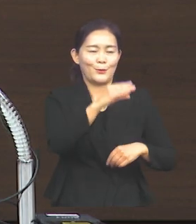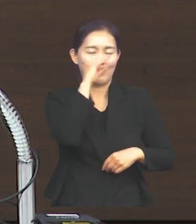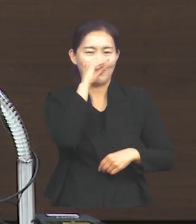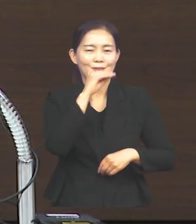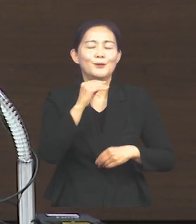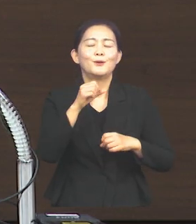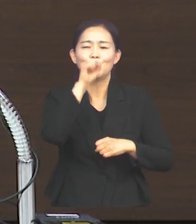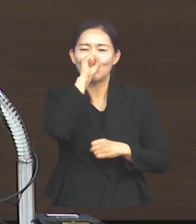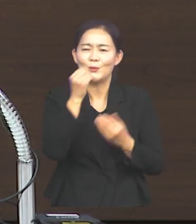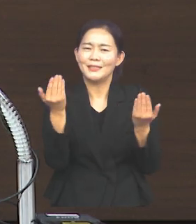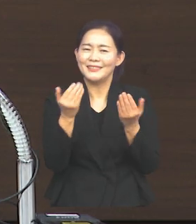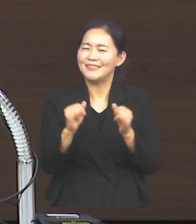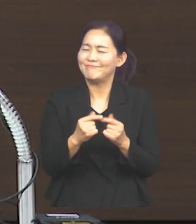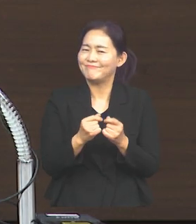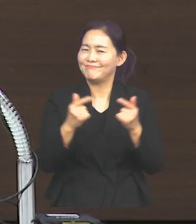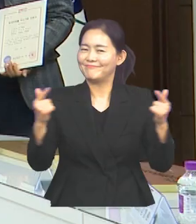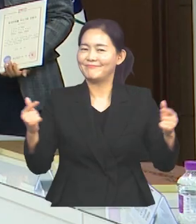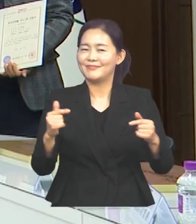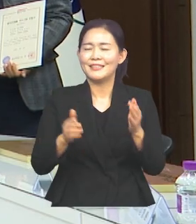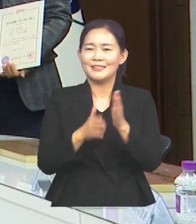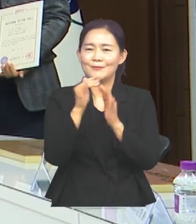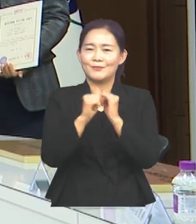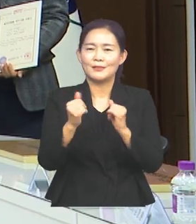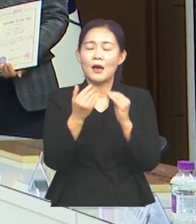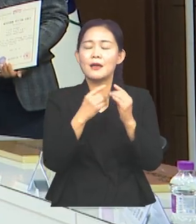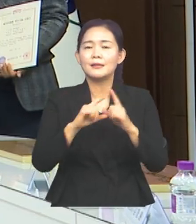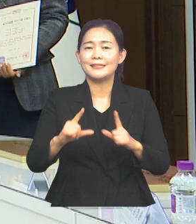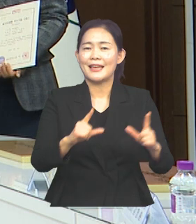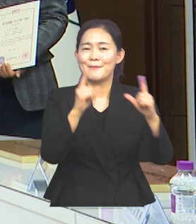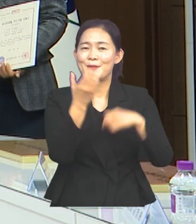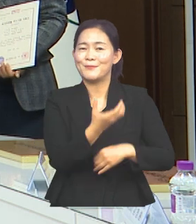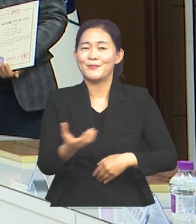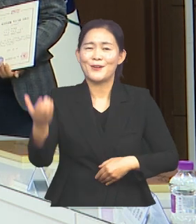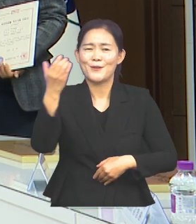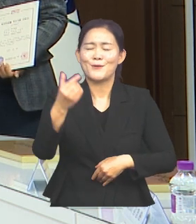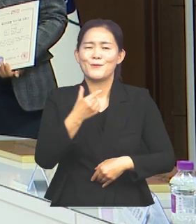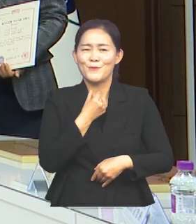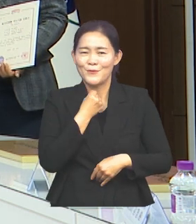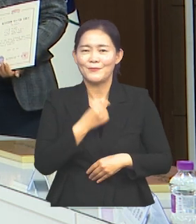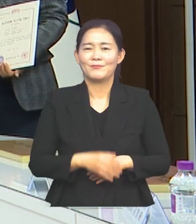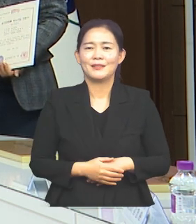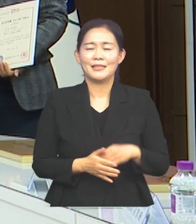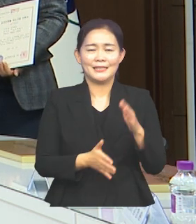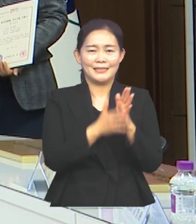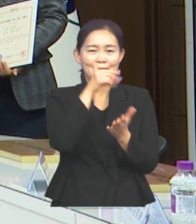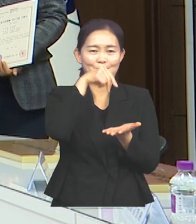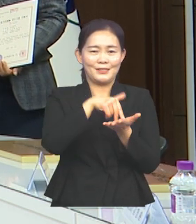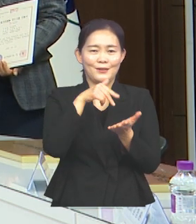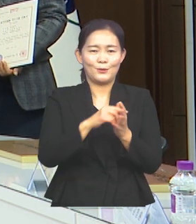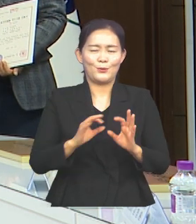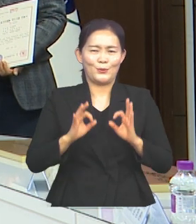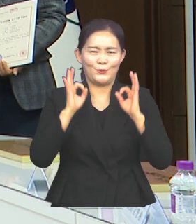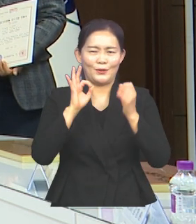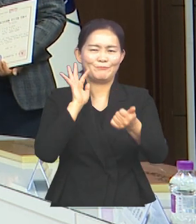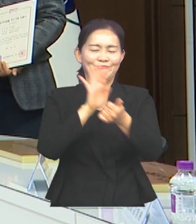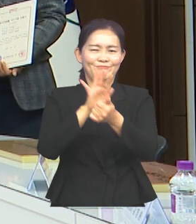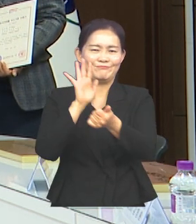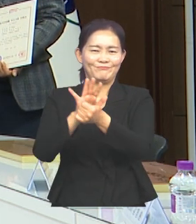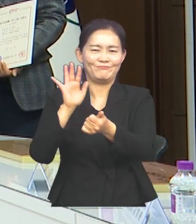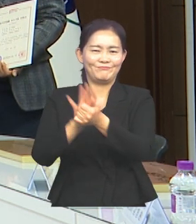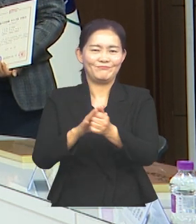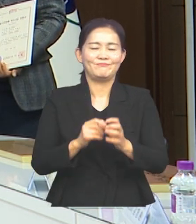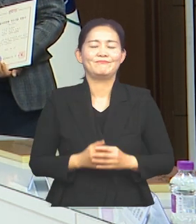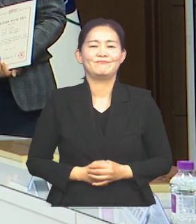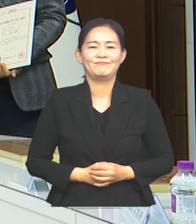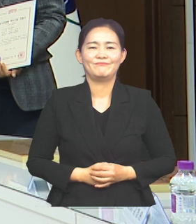되어 좋은 일자리가 더 많이 늘어나 시민들의 삶이 더욱 윤택해지길 바라고 시에서도 최선을 다해 기업들의 경영